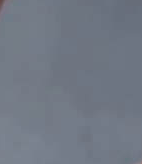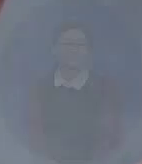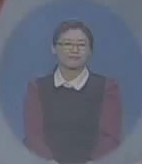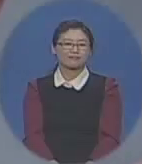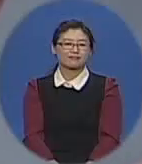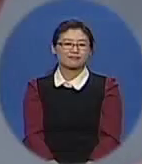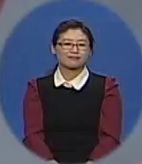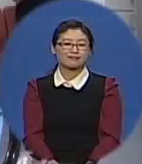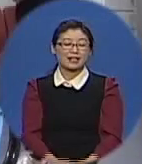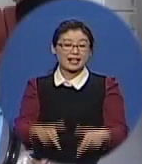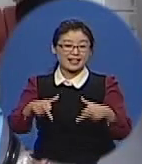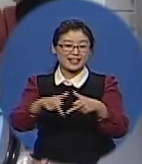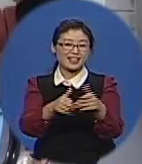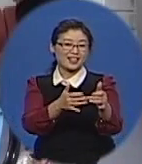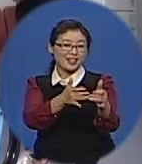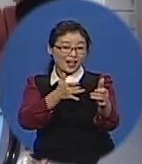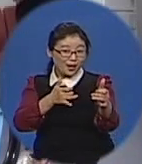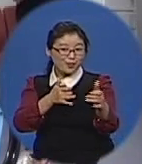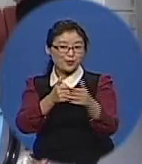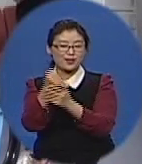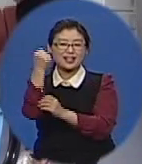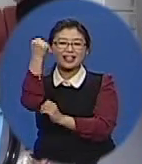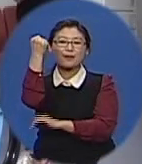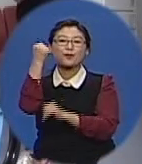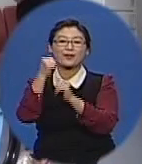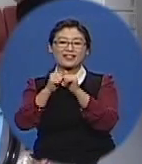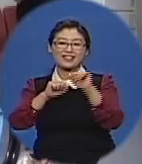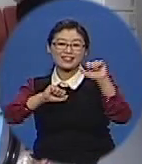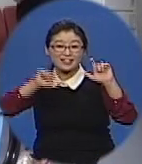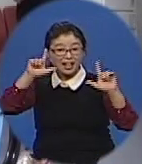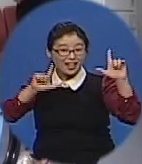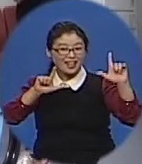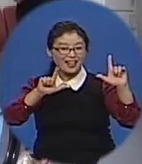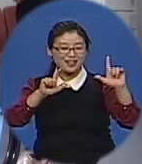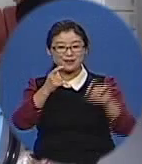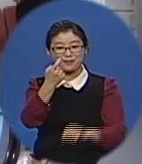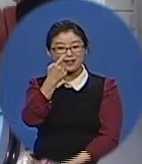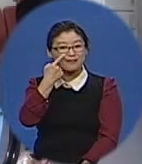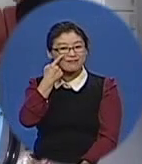그럼 이제 장애인 양궁의 기본 자세를 알아볼까요?